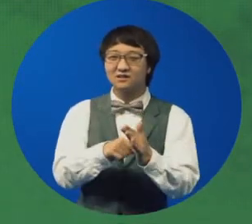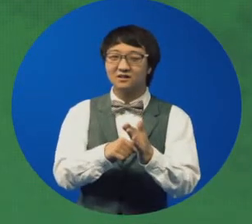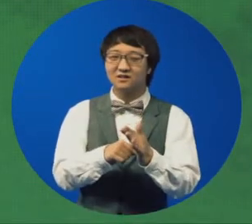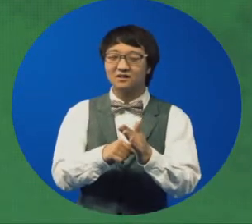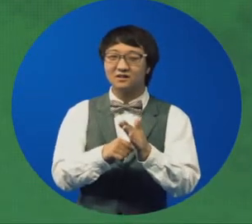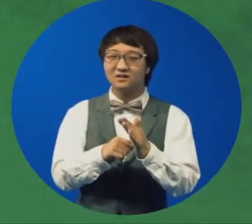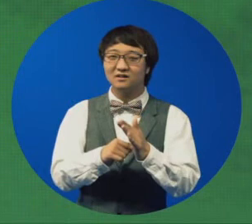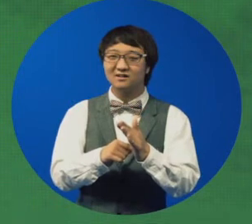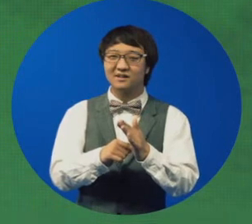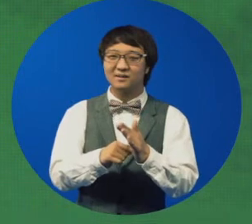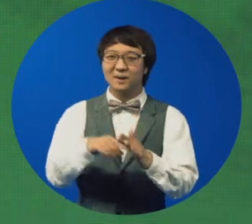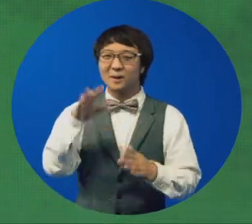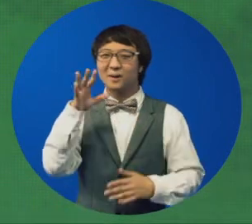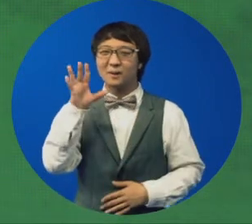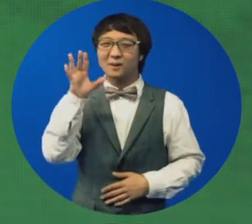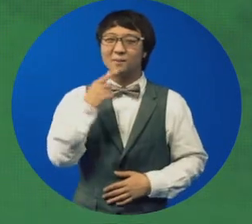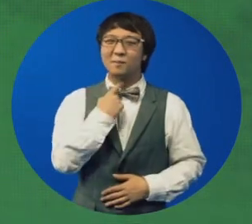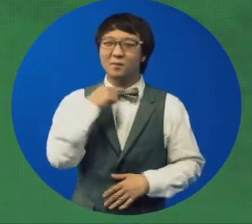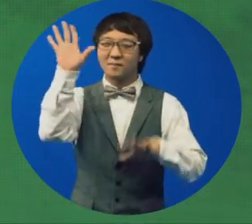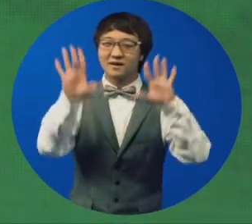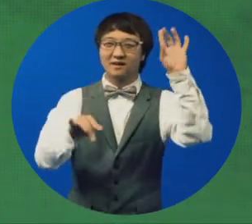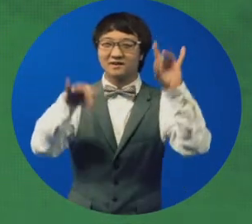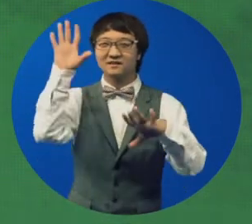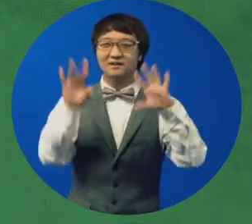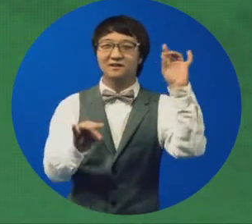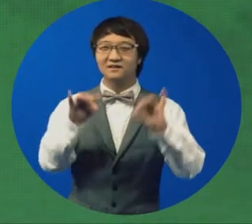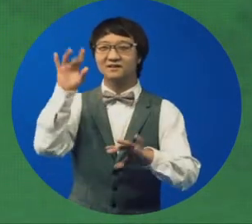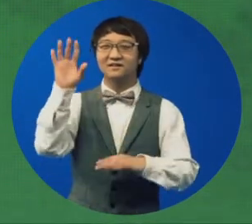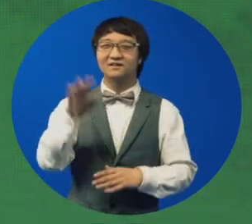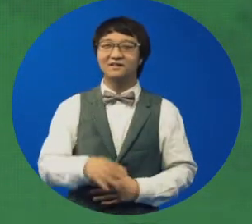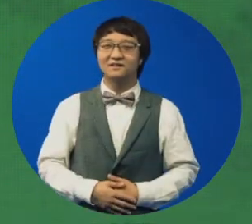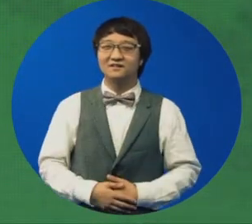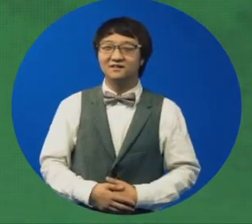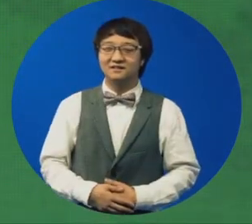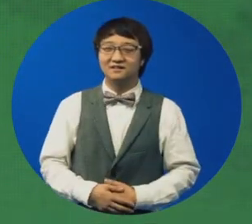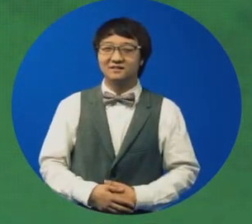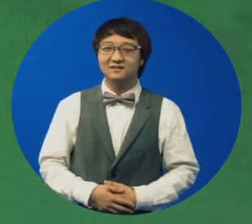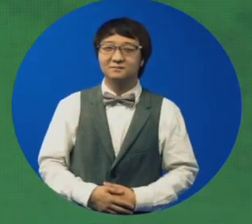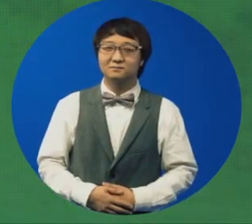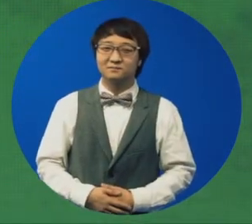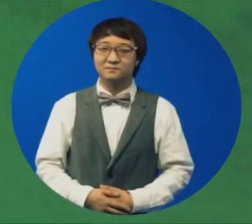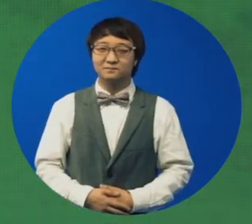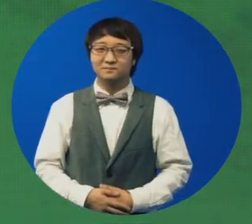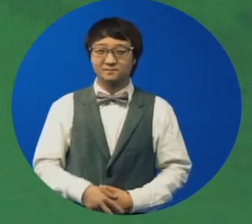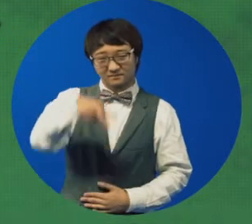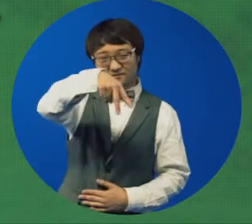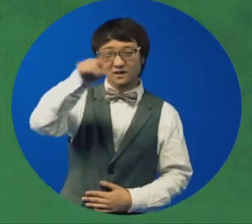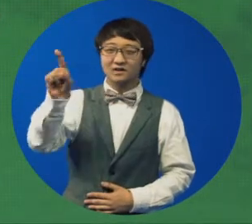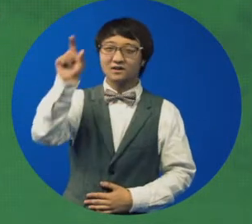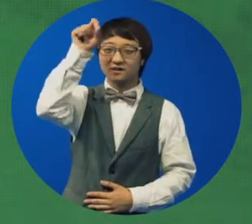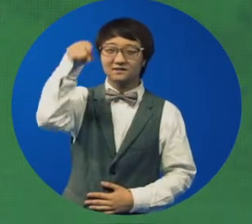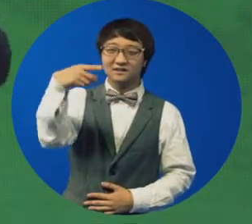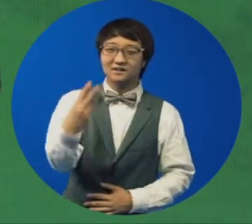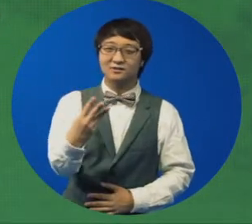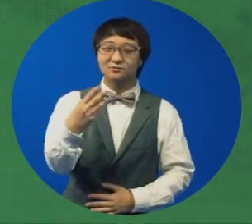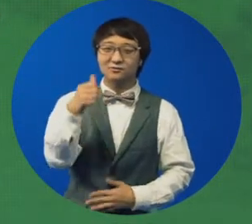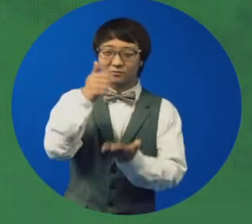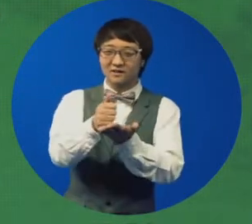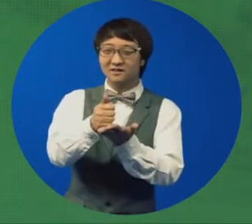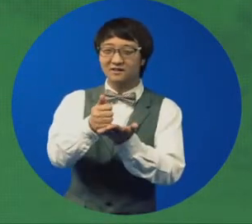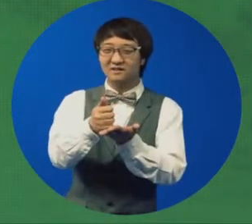있다. 오늘 사무엘상 15장에 이 말씀을 나오게 한 사울왕,